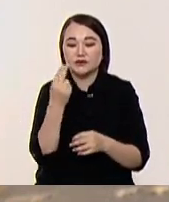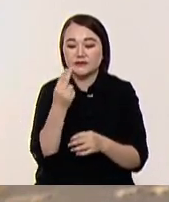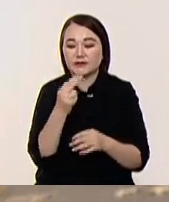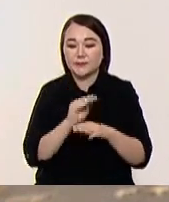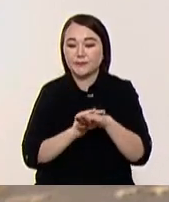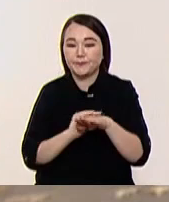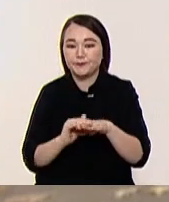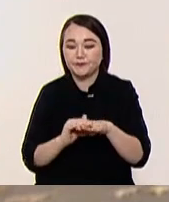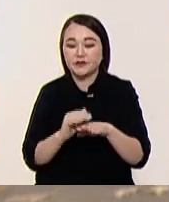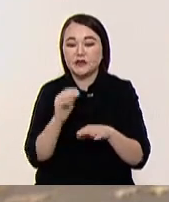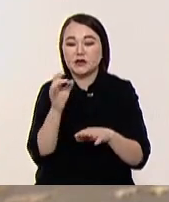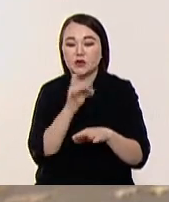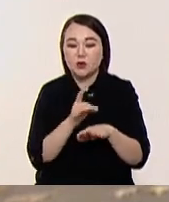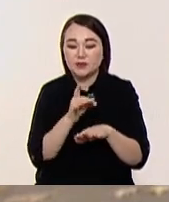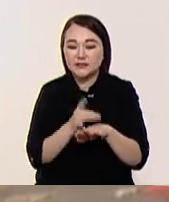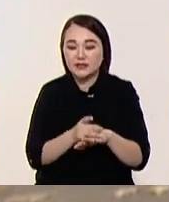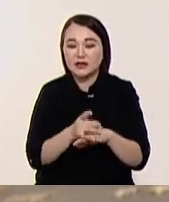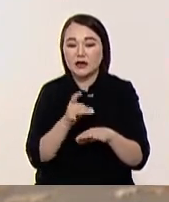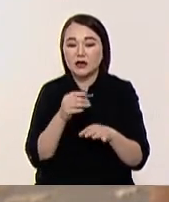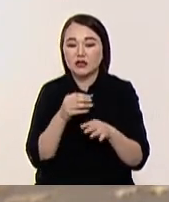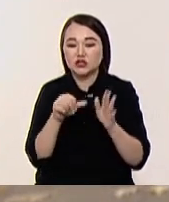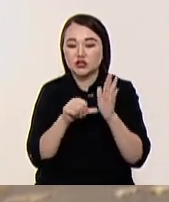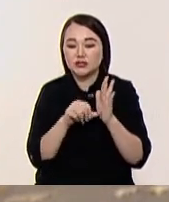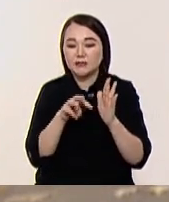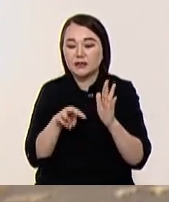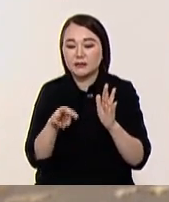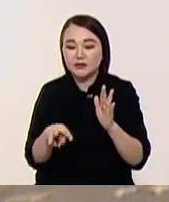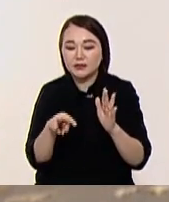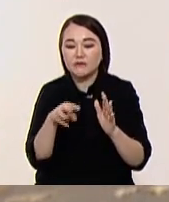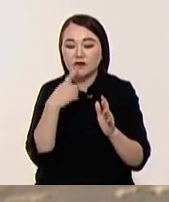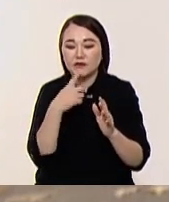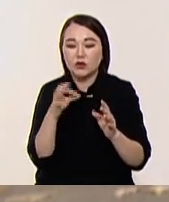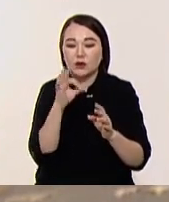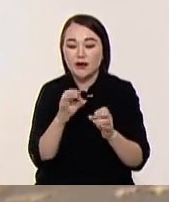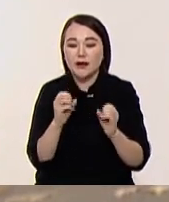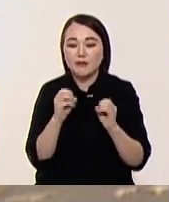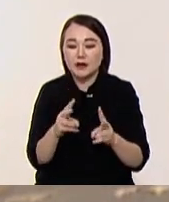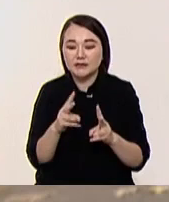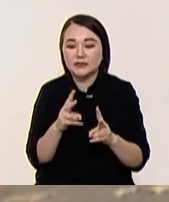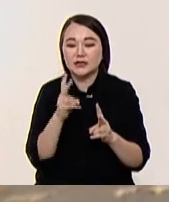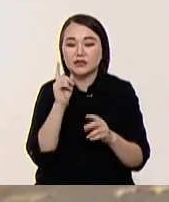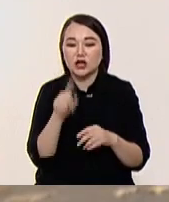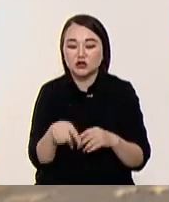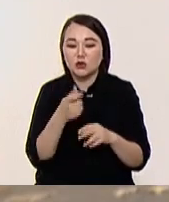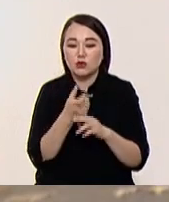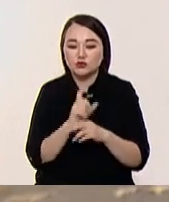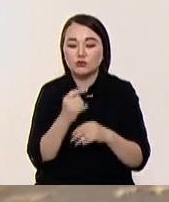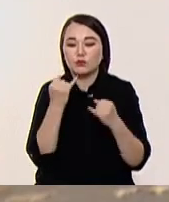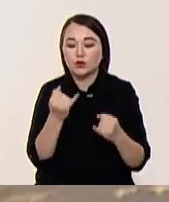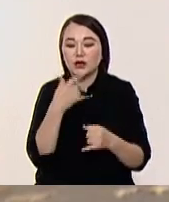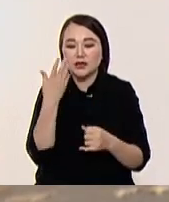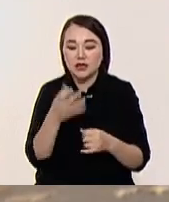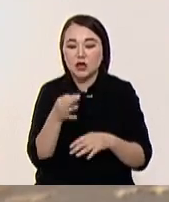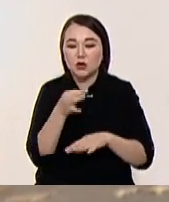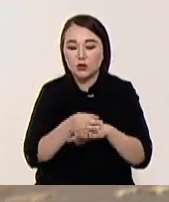цвета. Диаметр родинки составляет более 6 мм. Это тоже говорит о опасности. Также очень плохо, когда